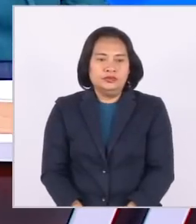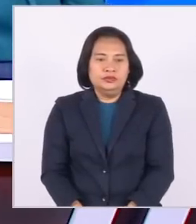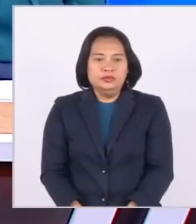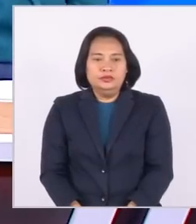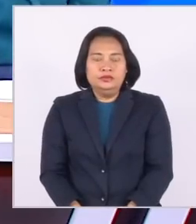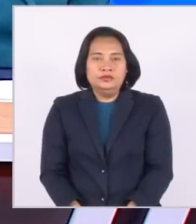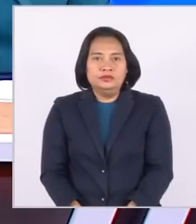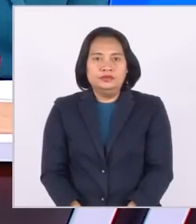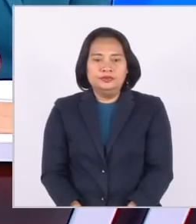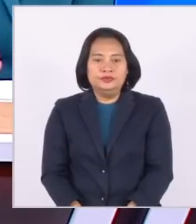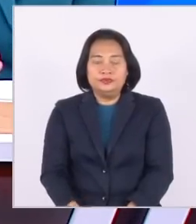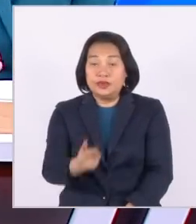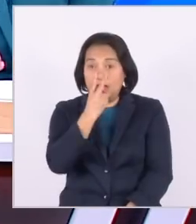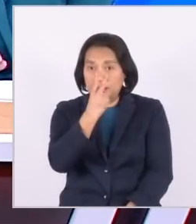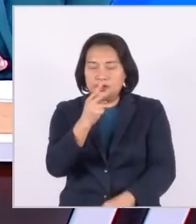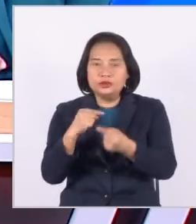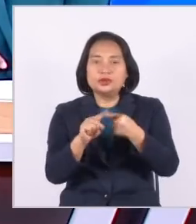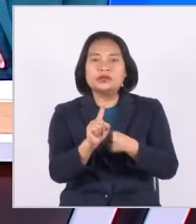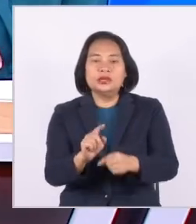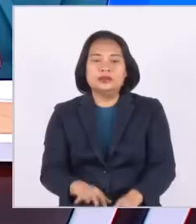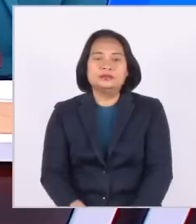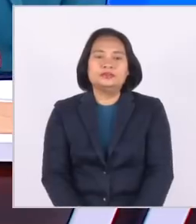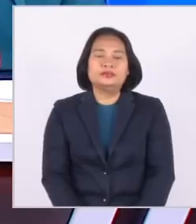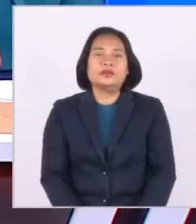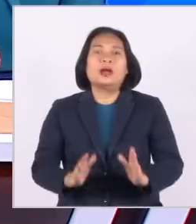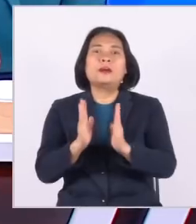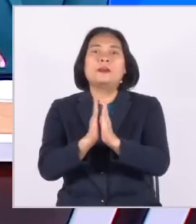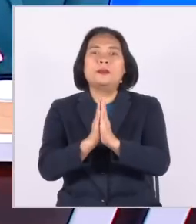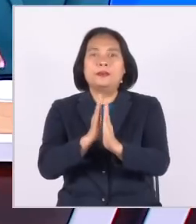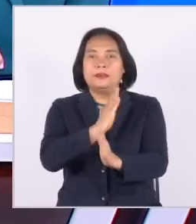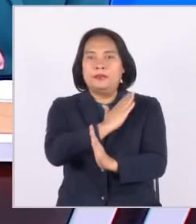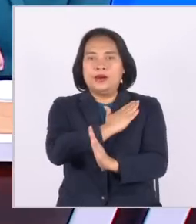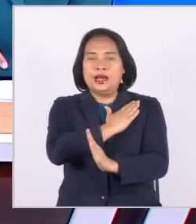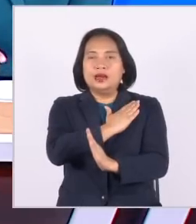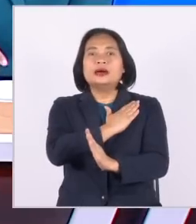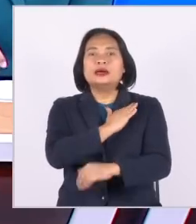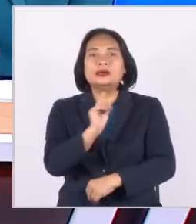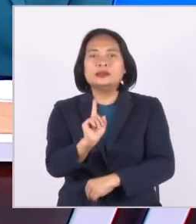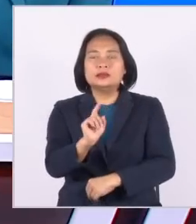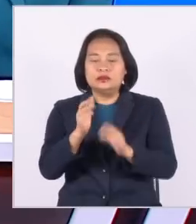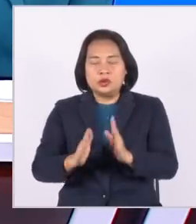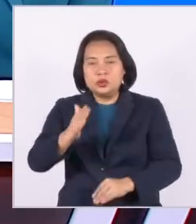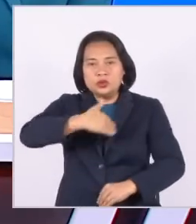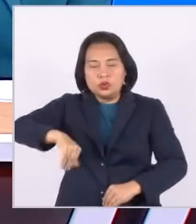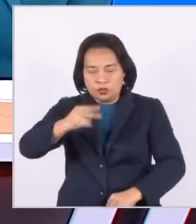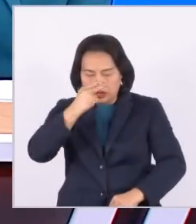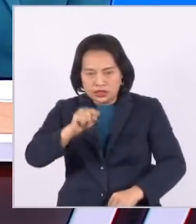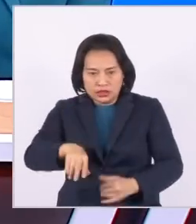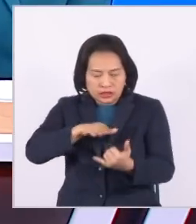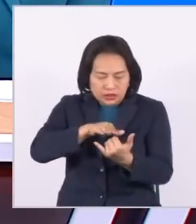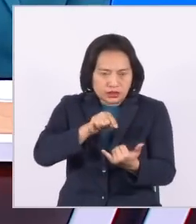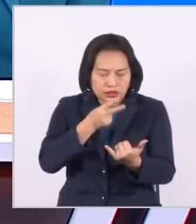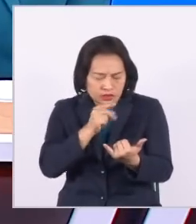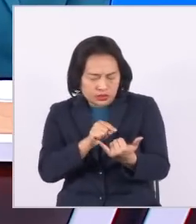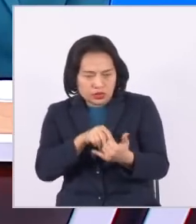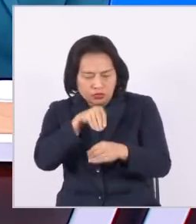อ่ะมาส่วนเรื่องนี้เกิดขึ้นกับพระสงฆ์ที่ใครเขาก็ไปเห็นก็ไปปลุกไปเรียกเนี่ยมันดูไม่ควรจะมา